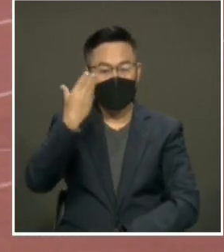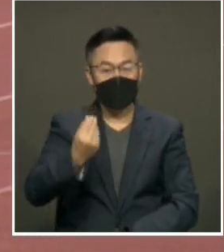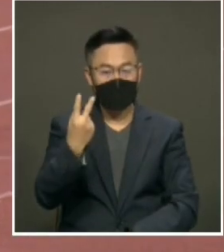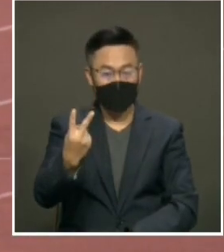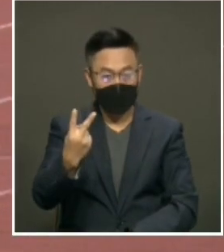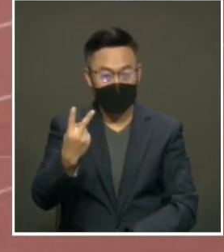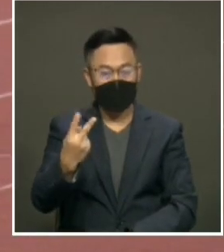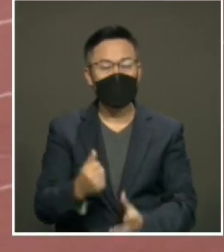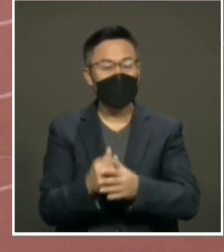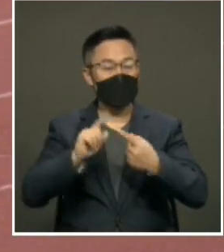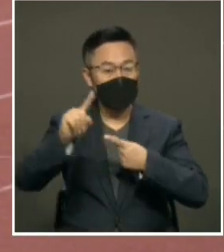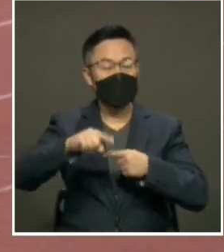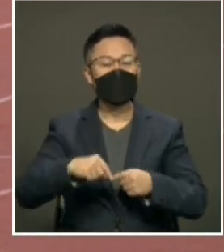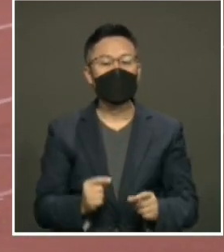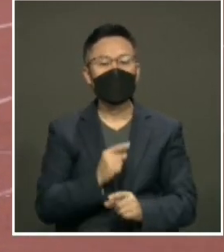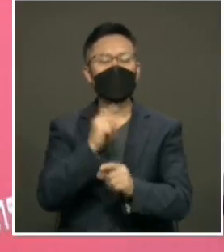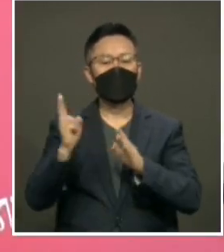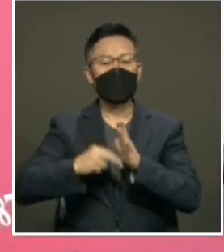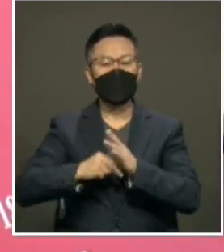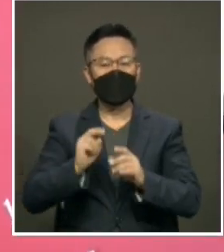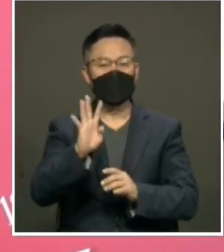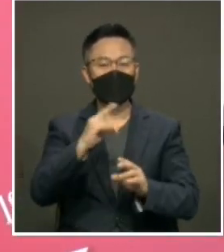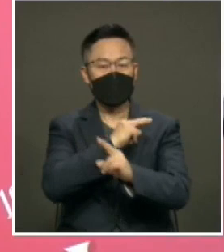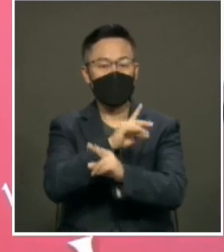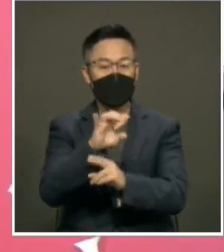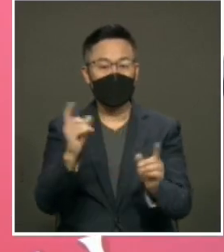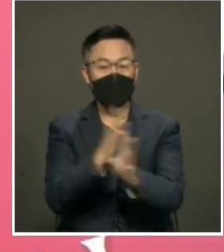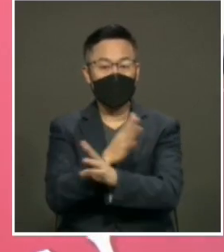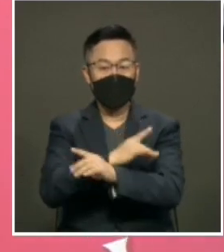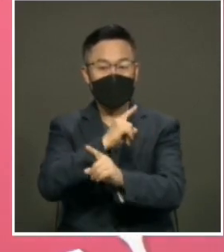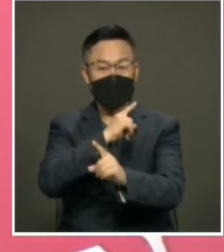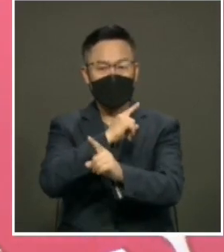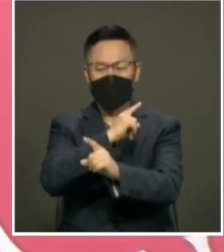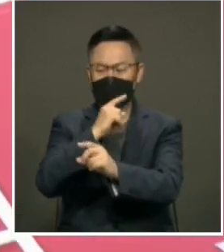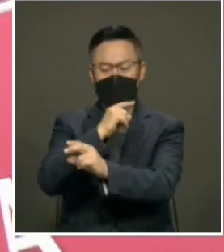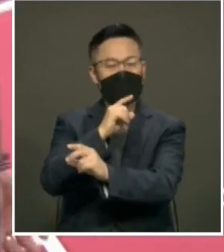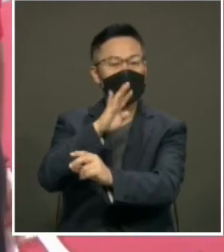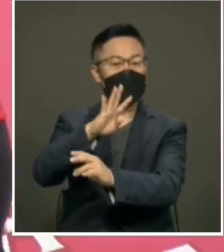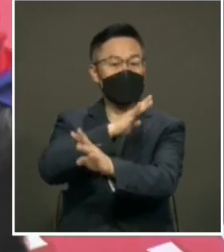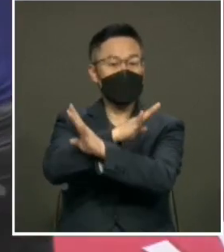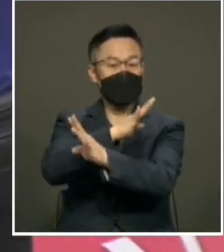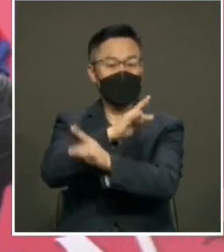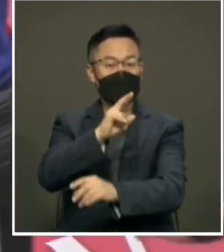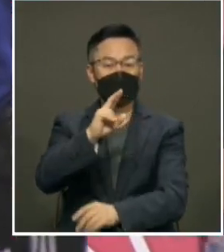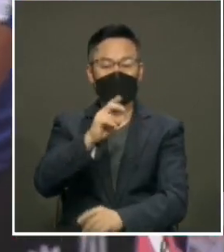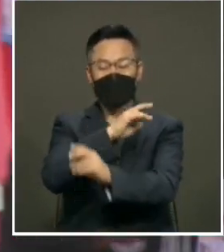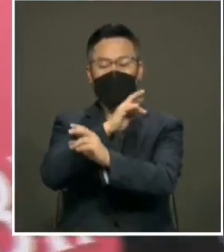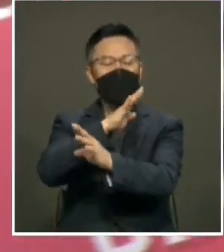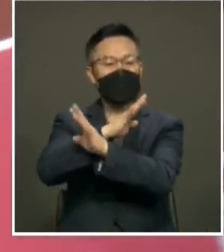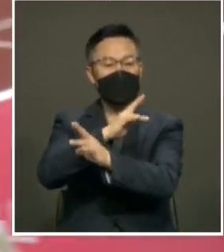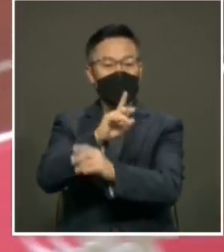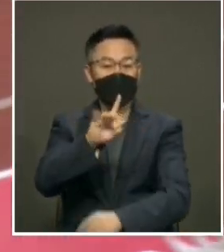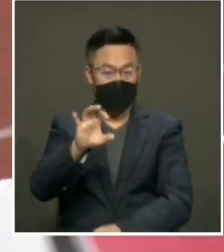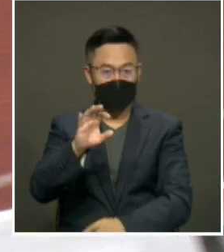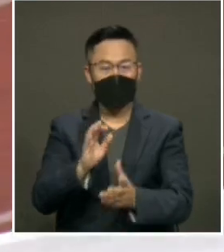ครั้งนี้นั่นก็คือวิ่งผลัด 4x100 เมตรชายแข่งขันวันที่16พฤษภาคมและวิ่ง100เมตรชายแข่งขันวันที่18